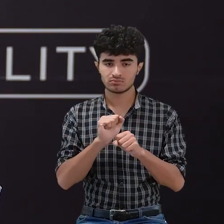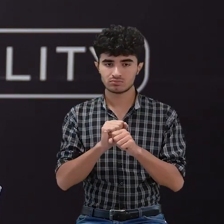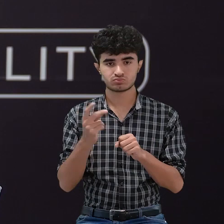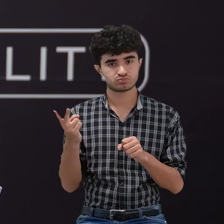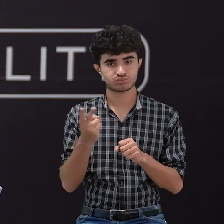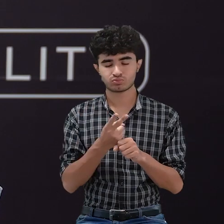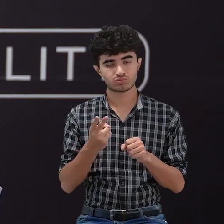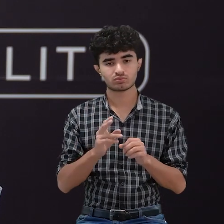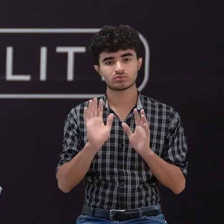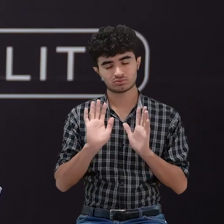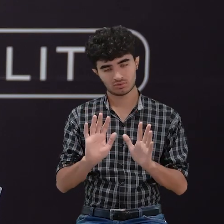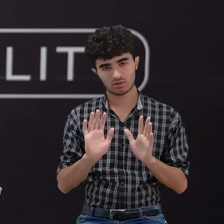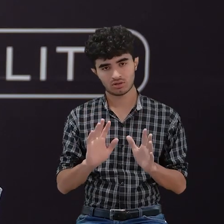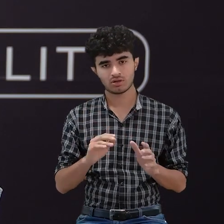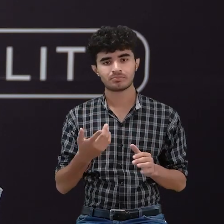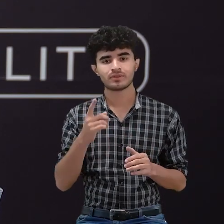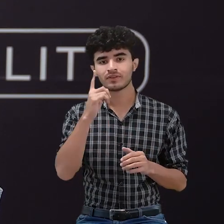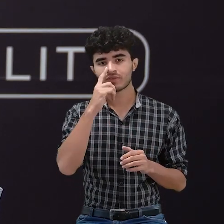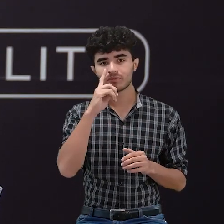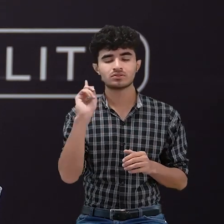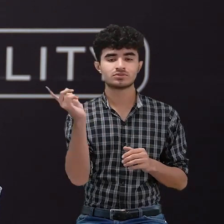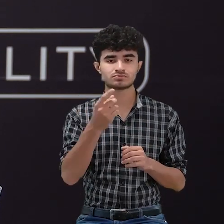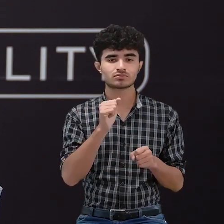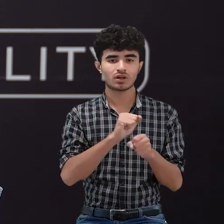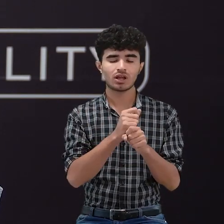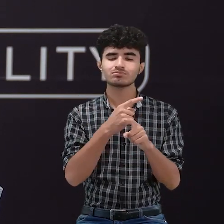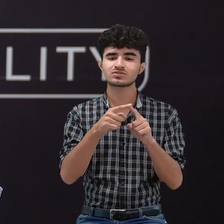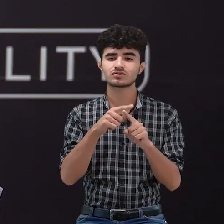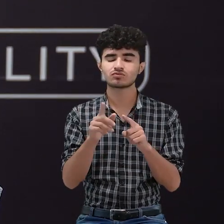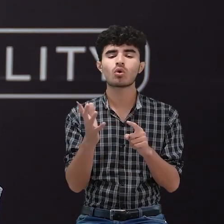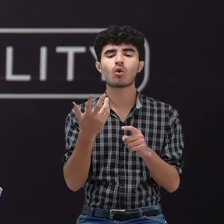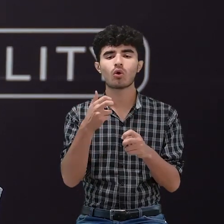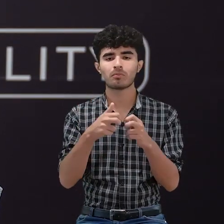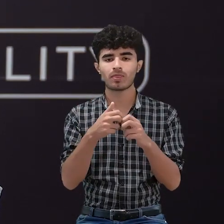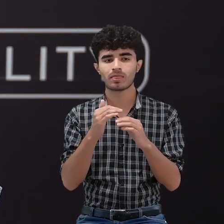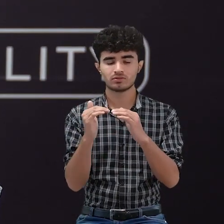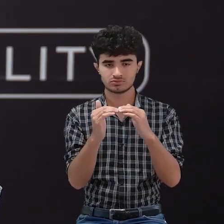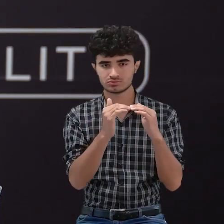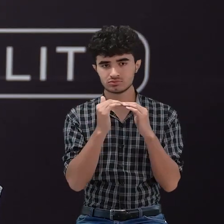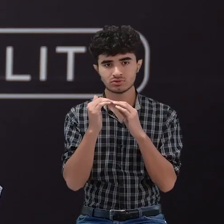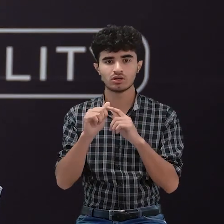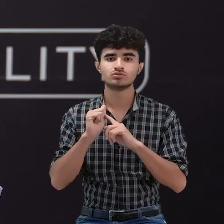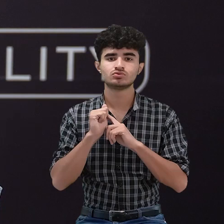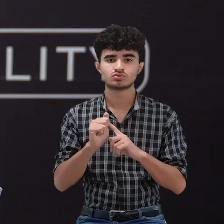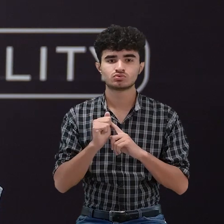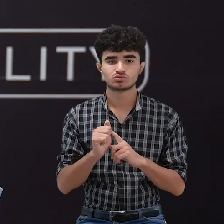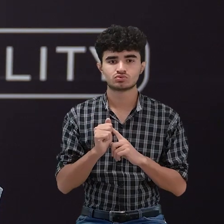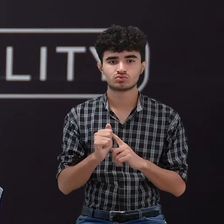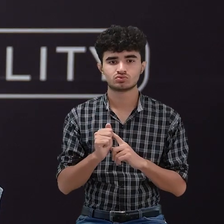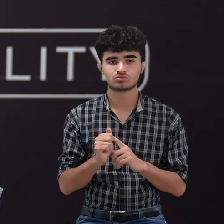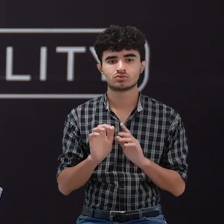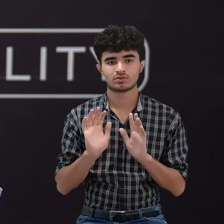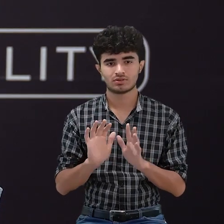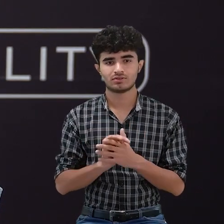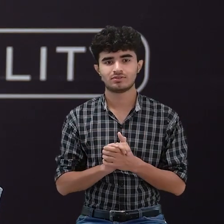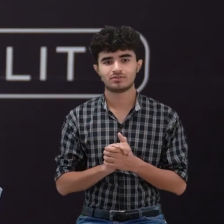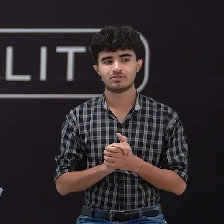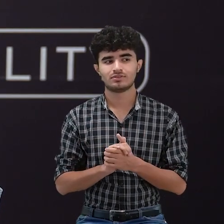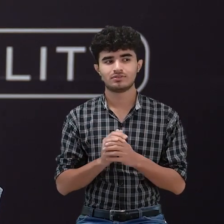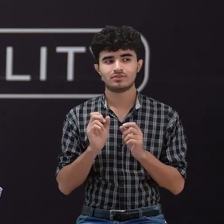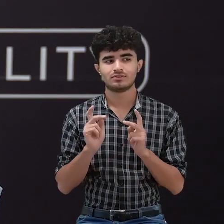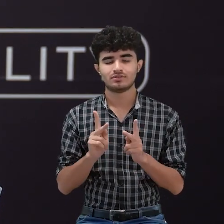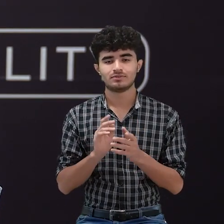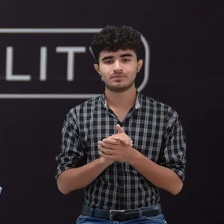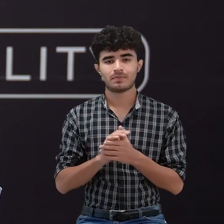जो सोसाइटी के लिए हमारा ख़्याल है कि ख़वातीन को आगे बढ़ के और किसी भी शोबे में हो उनको